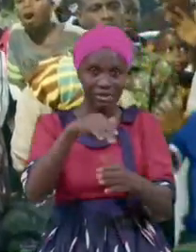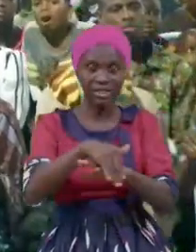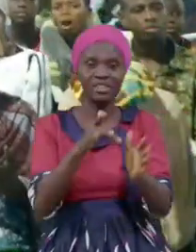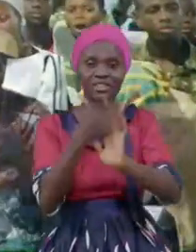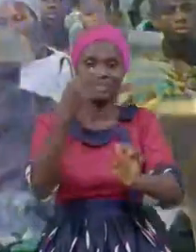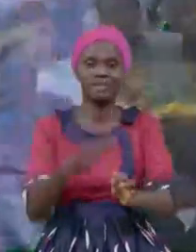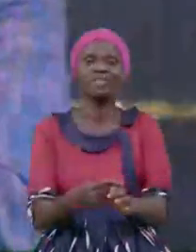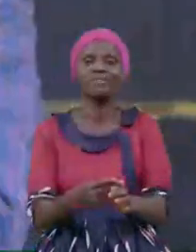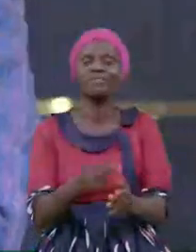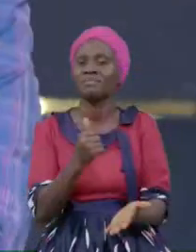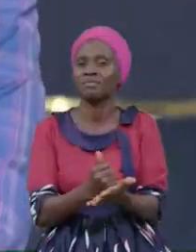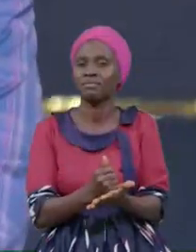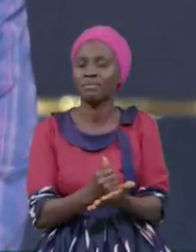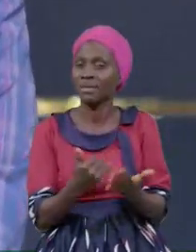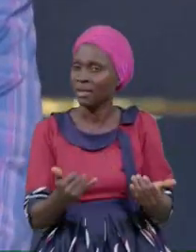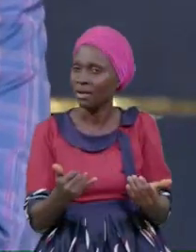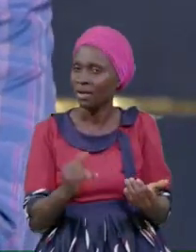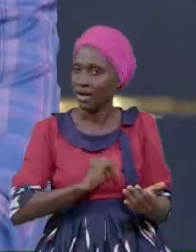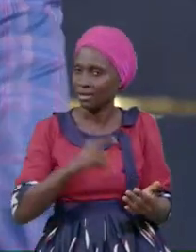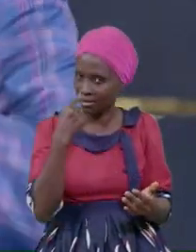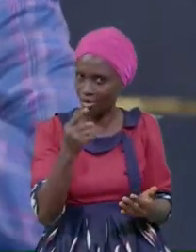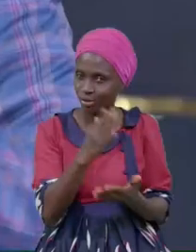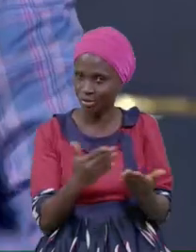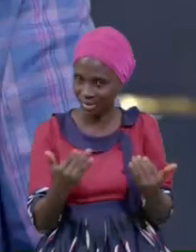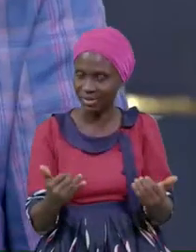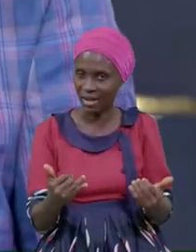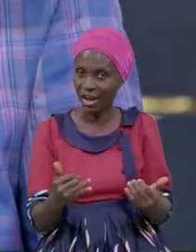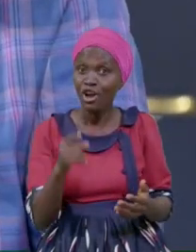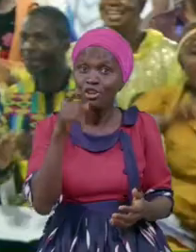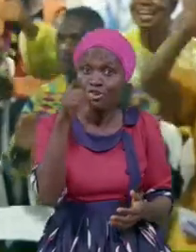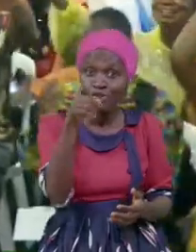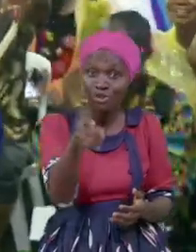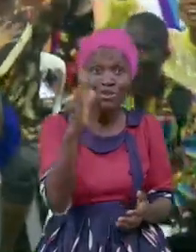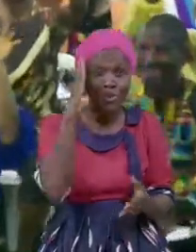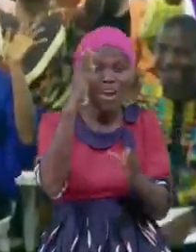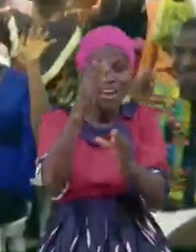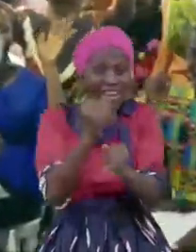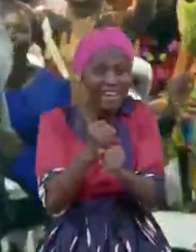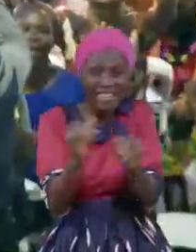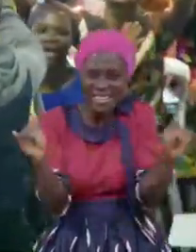que je peux te dire quelque chose? Tu vas recevoir exactement ce que j'ai eu.